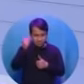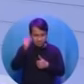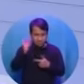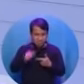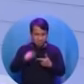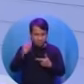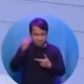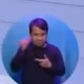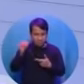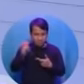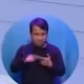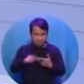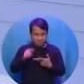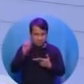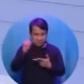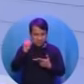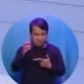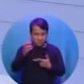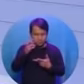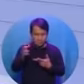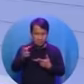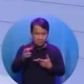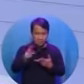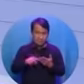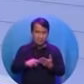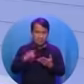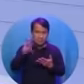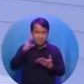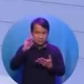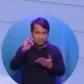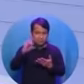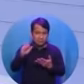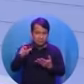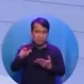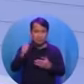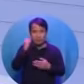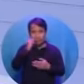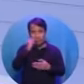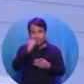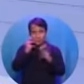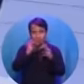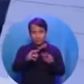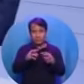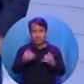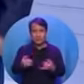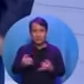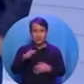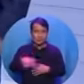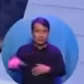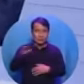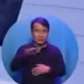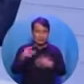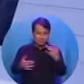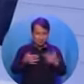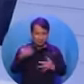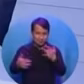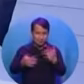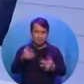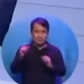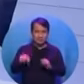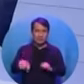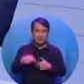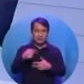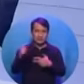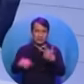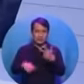Montoya, Rosel Sunico, at saka po si Kuya William Ragua. Lagi po sila nanonood at sa Ever Engraving po Printing